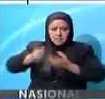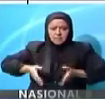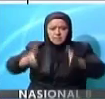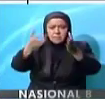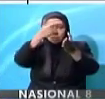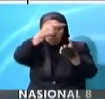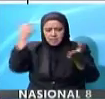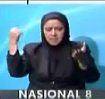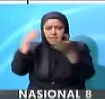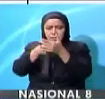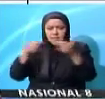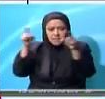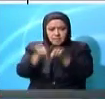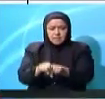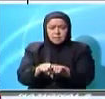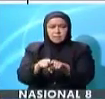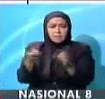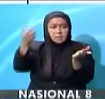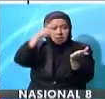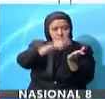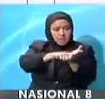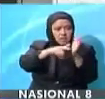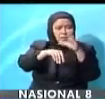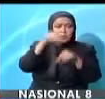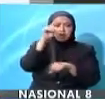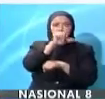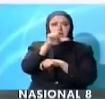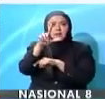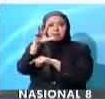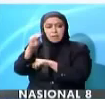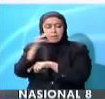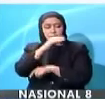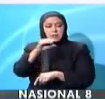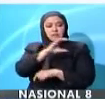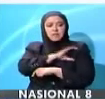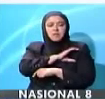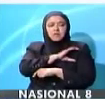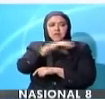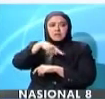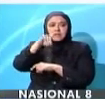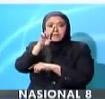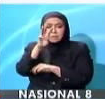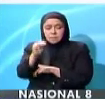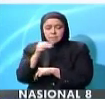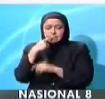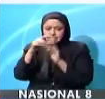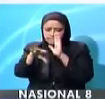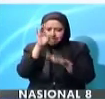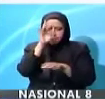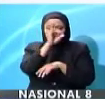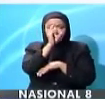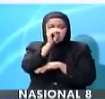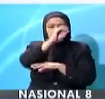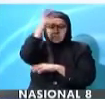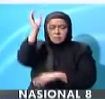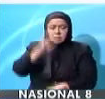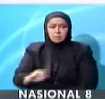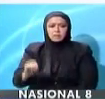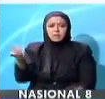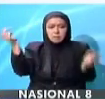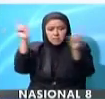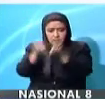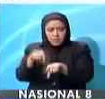Lembaga Lebuh Raya Malaysia LLM dan Polis Diraja Malaysia pula mendapati 70% kemalangan berlaku